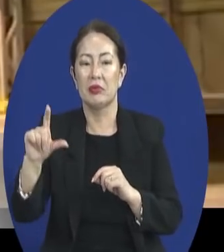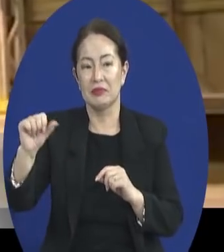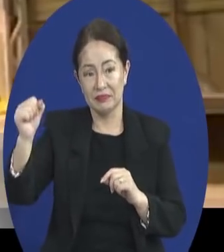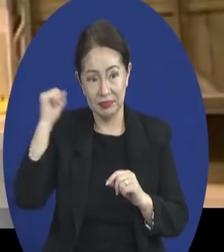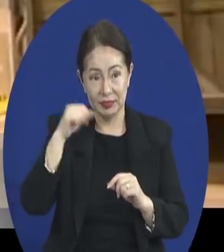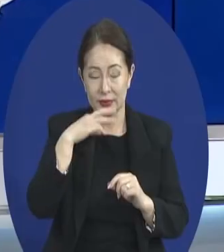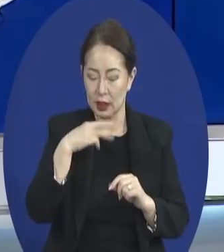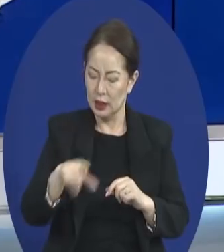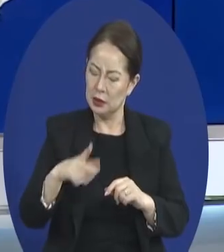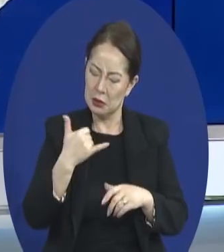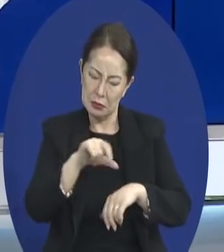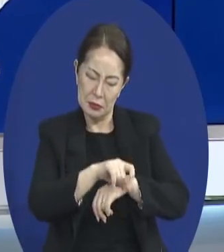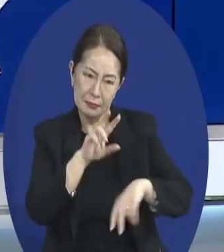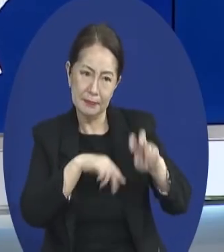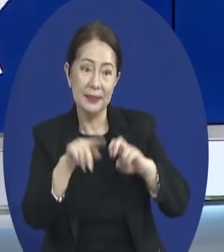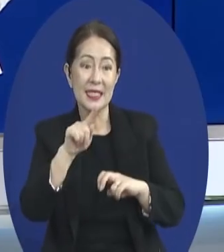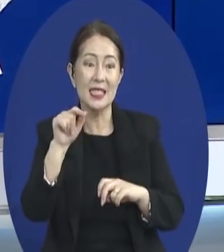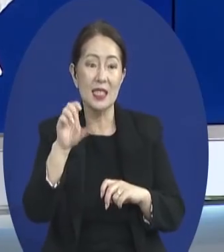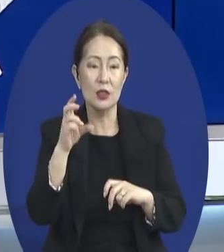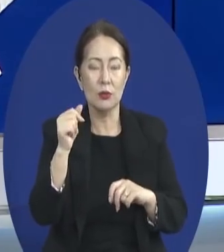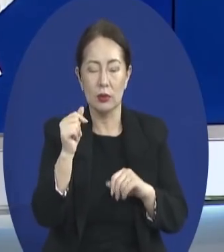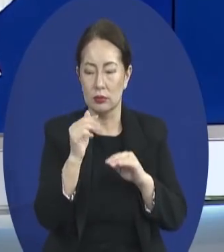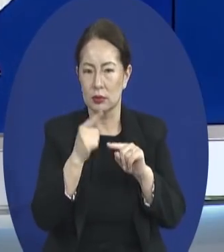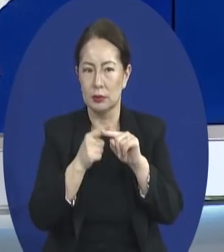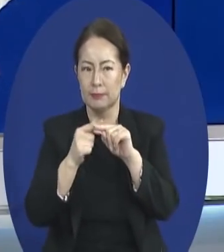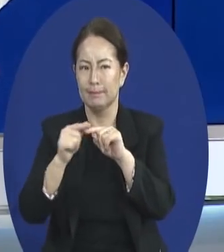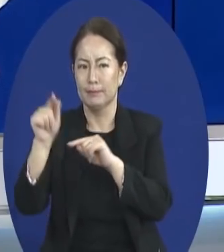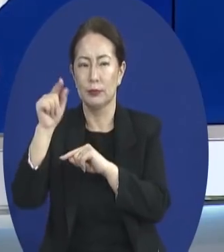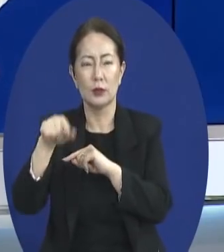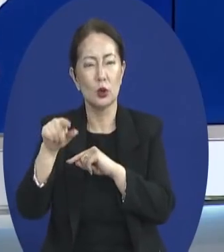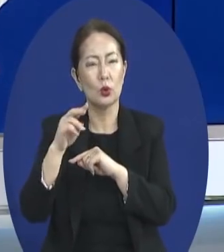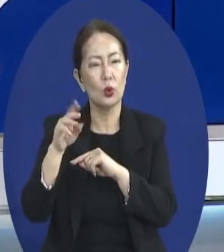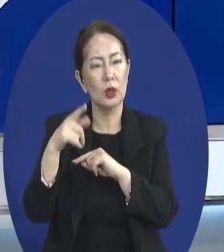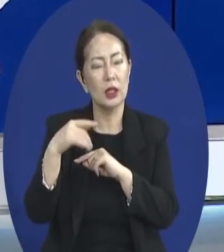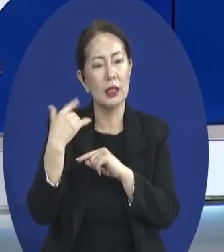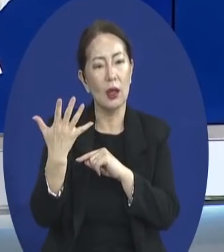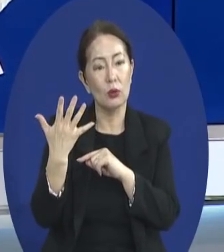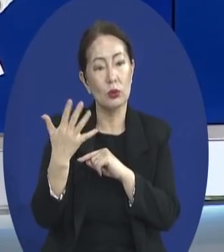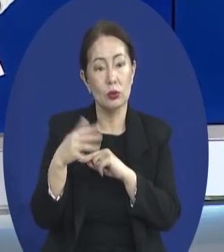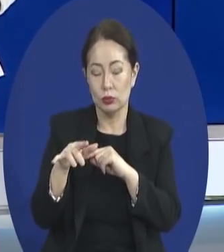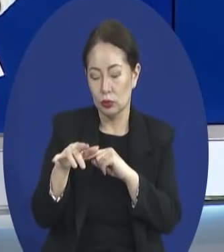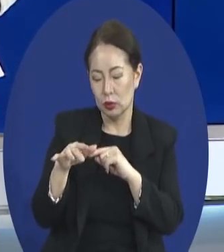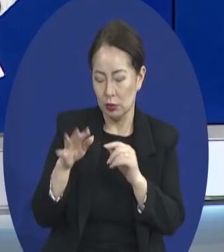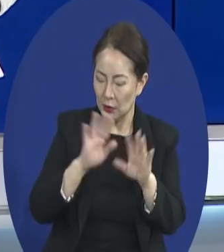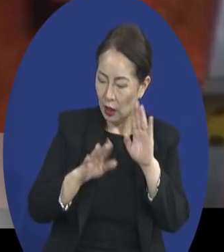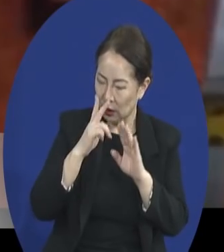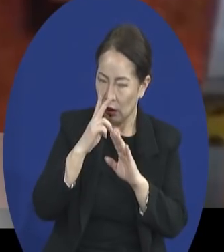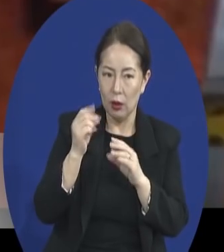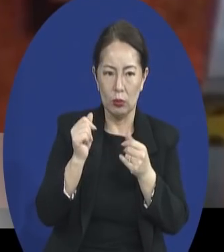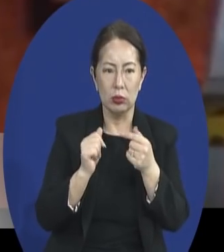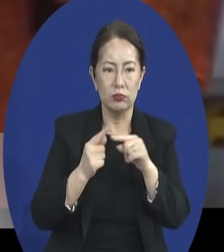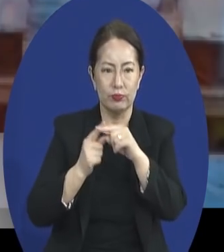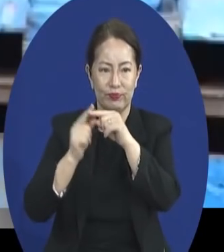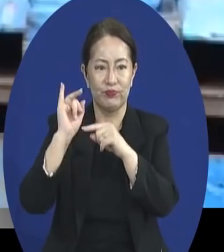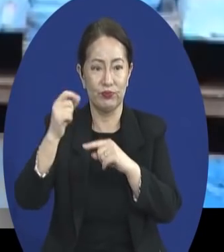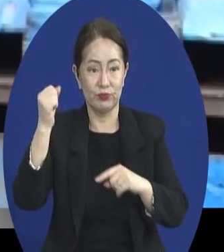зарим шинжээчдийн хэлж байгаагаар цэсийн үн яг цойлж түүхий эдийн супер цикл 5-р супер цикл тохиолоо гэдгийг бол хэлж байгаа. Зэсийн ханшийн